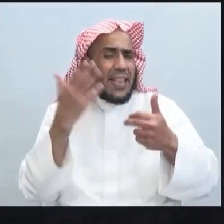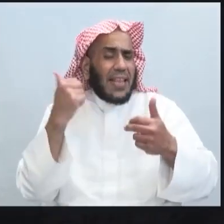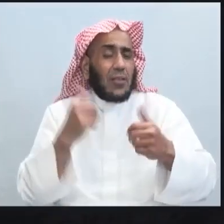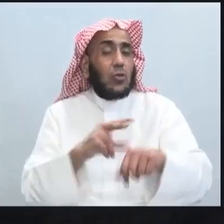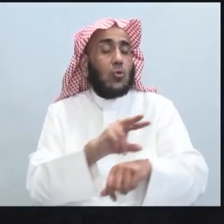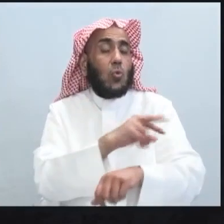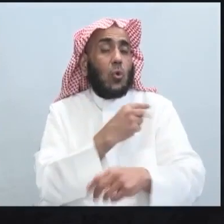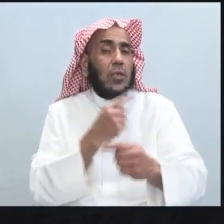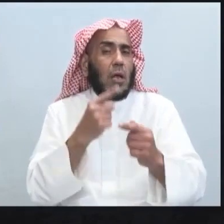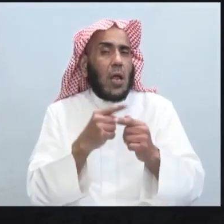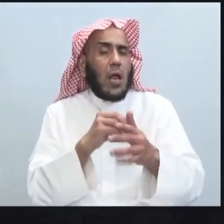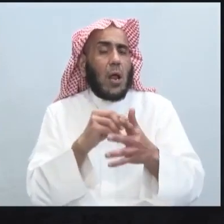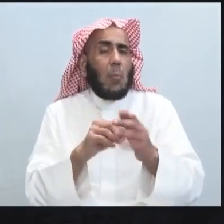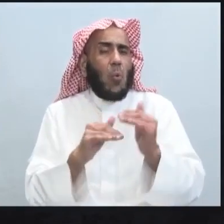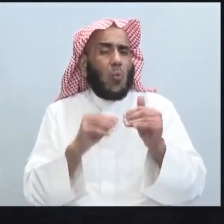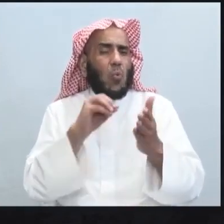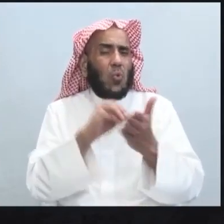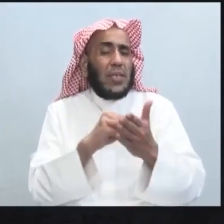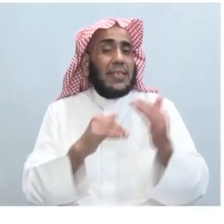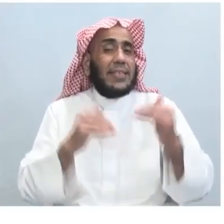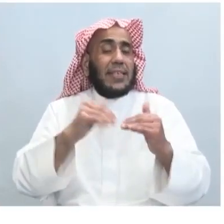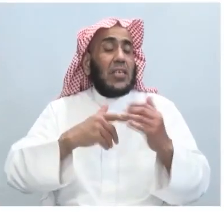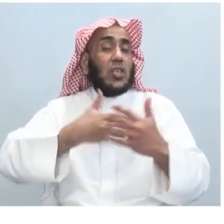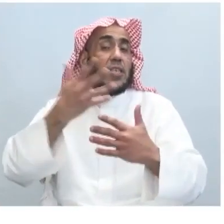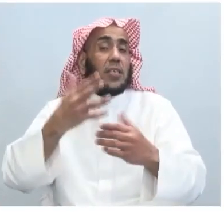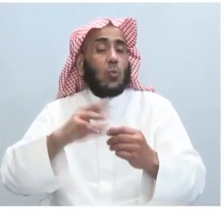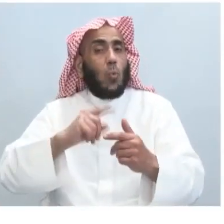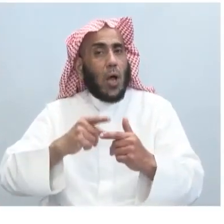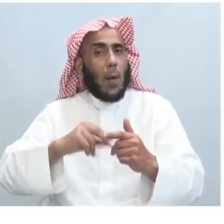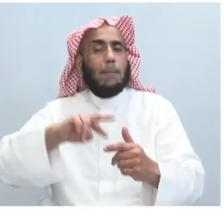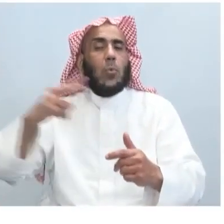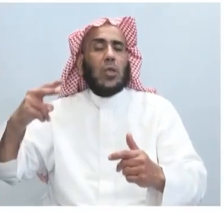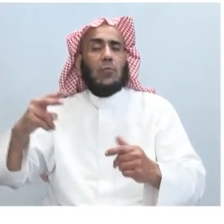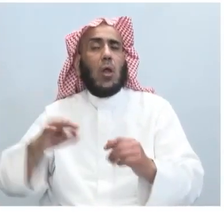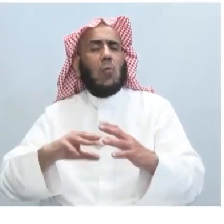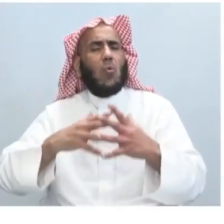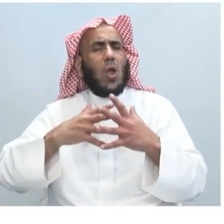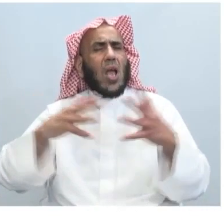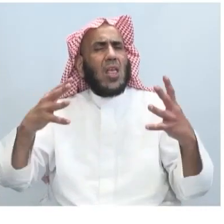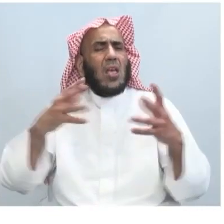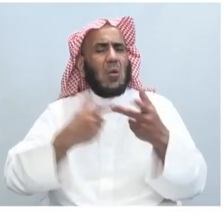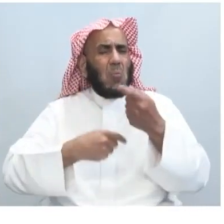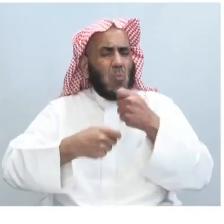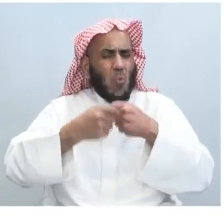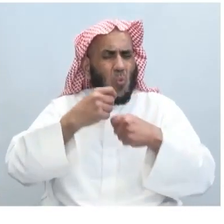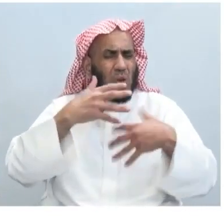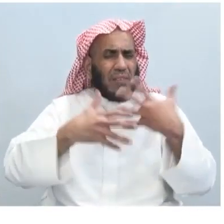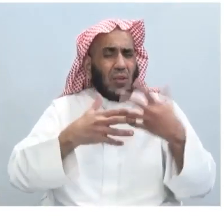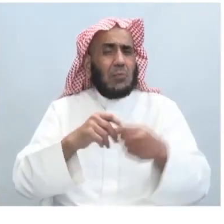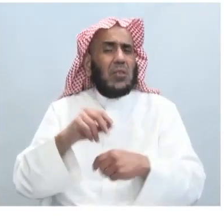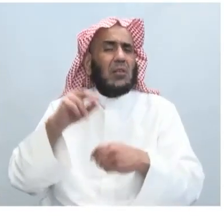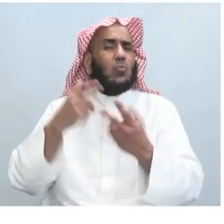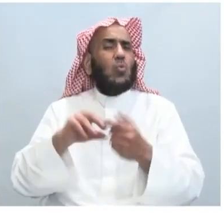تجربه موضع اتزان جديد ومختلف لكن في كثير من التفاعلات تكون قيمه الكي